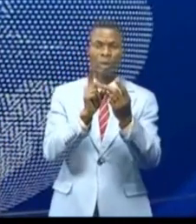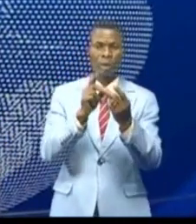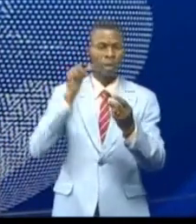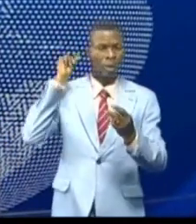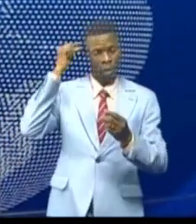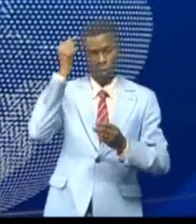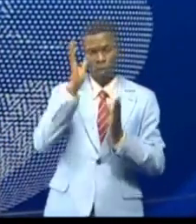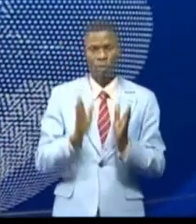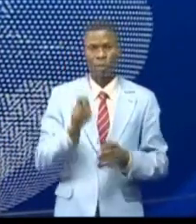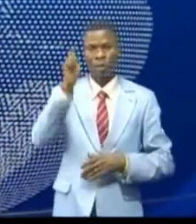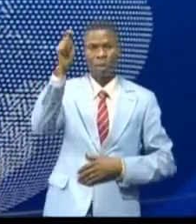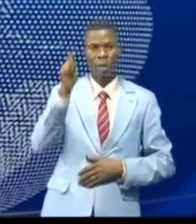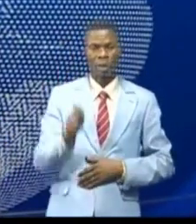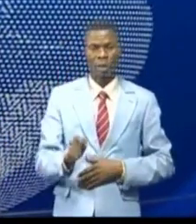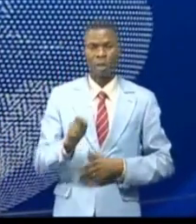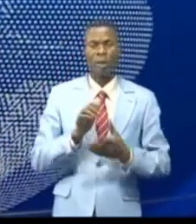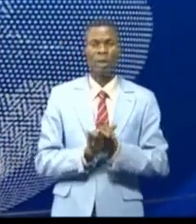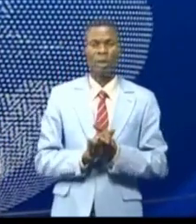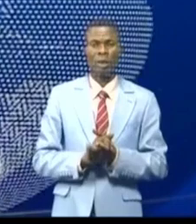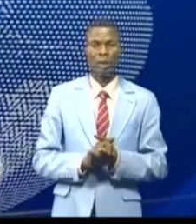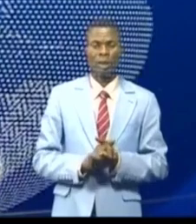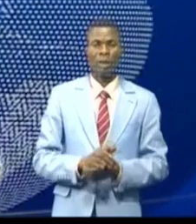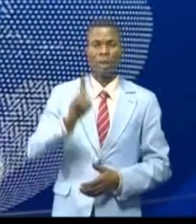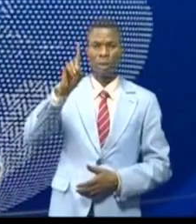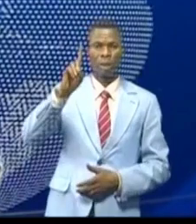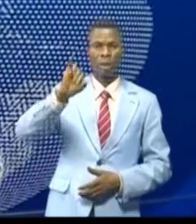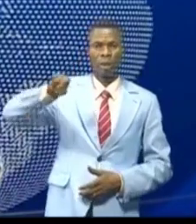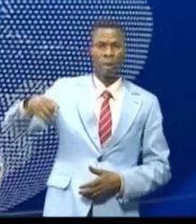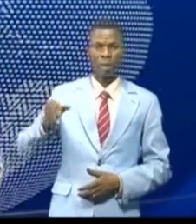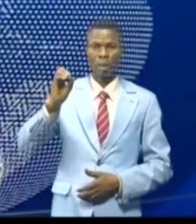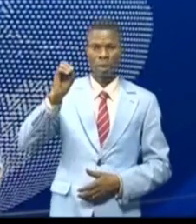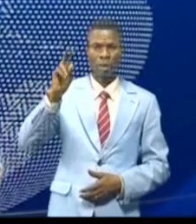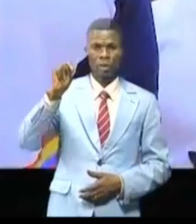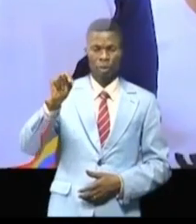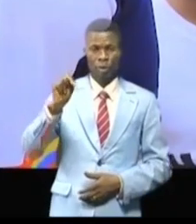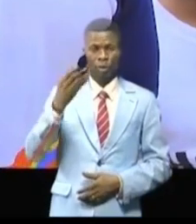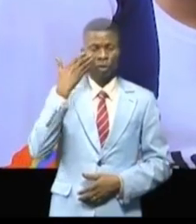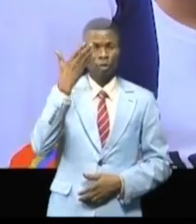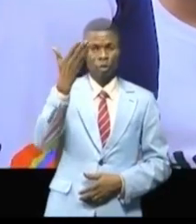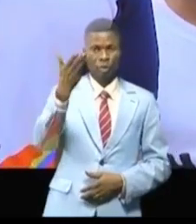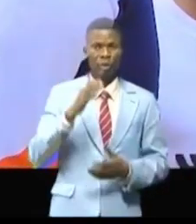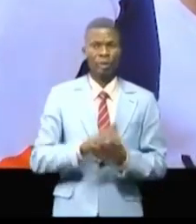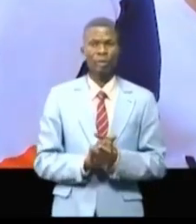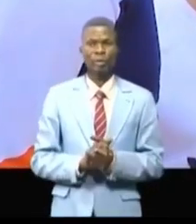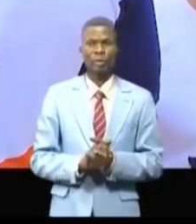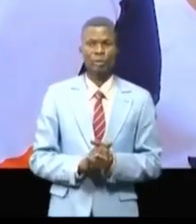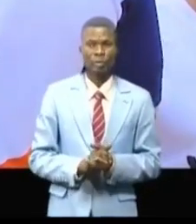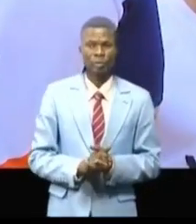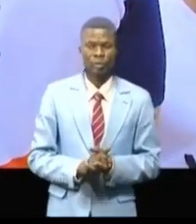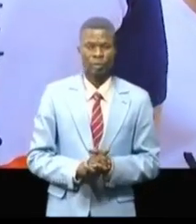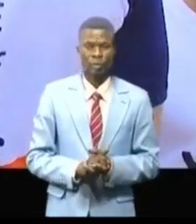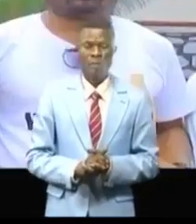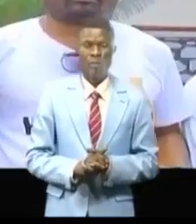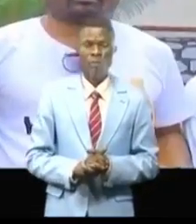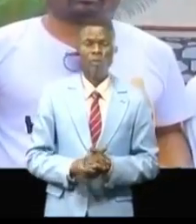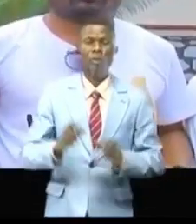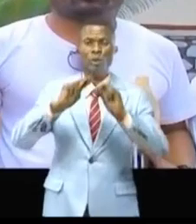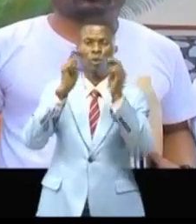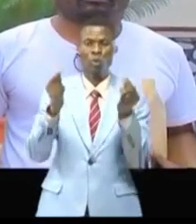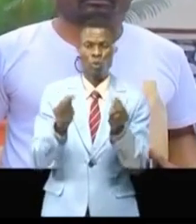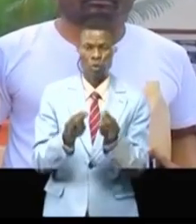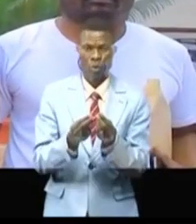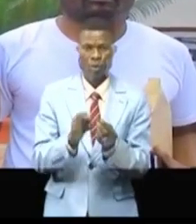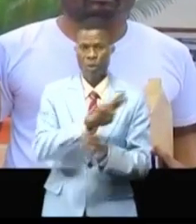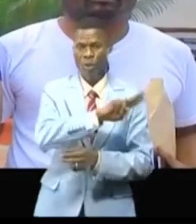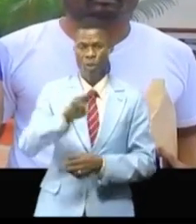gouverneur militaire Johnny Luboya Kachama. Secrétaire général de Horizon 2023, une